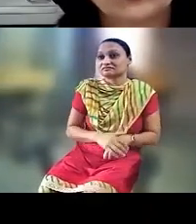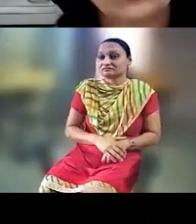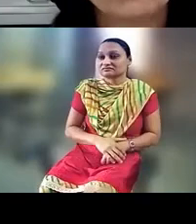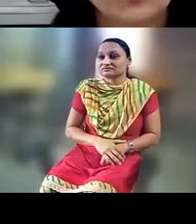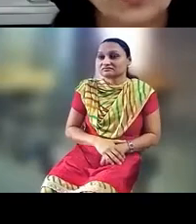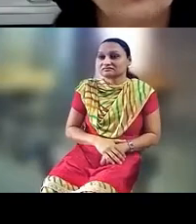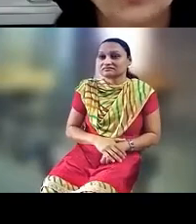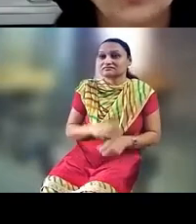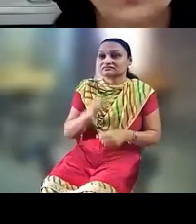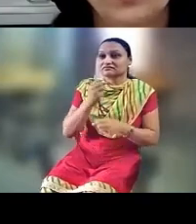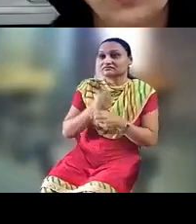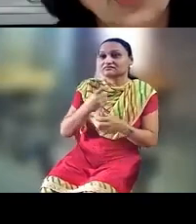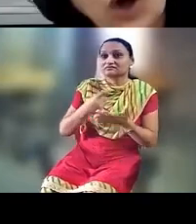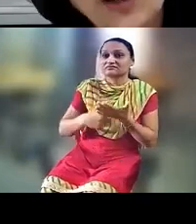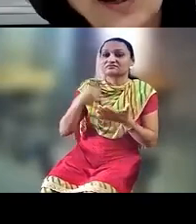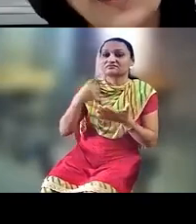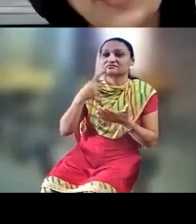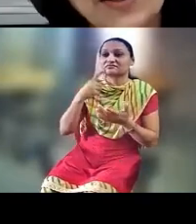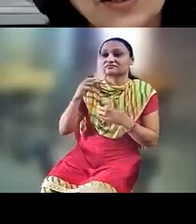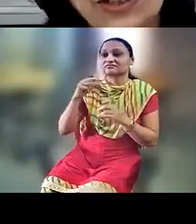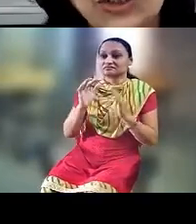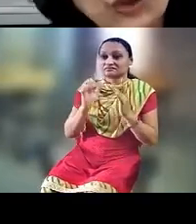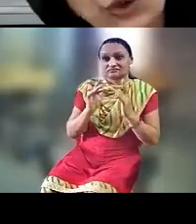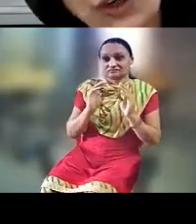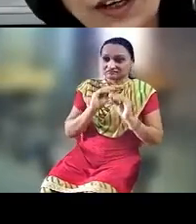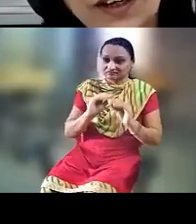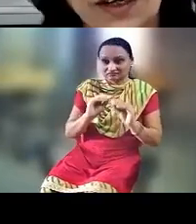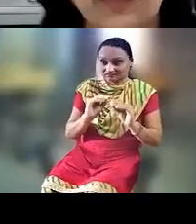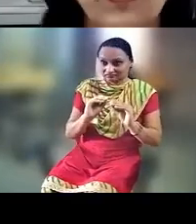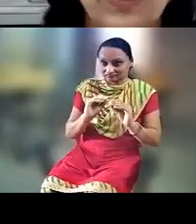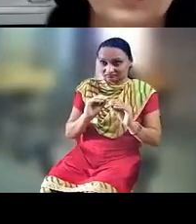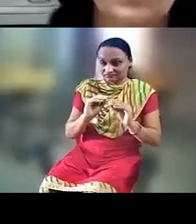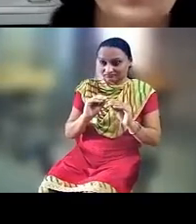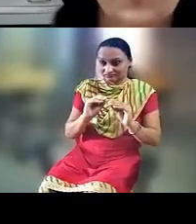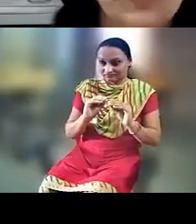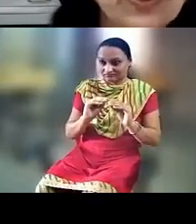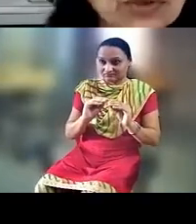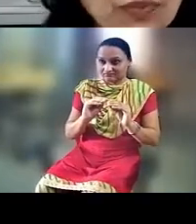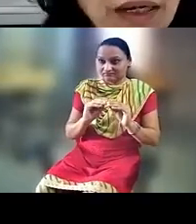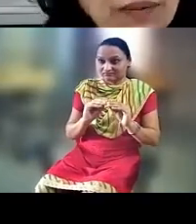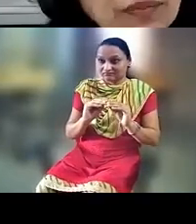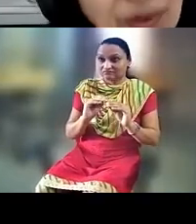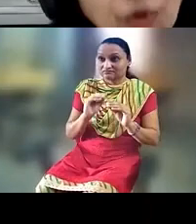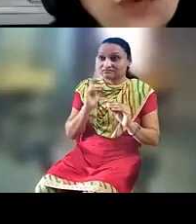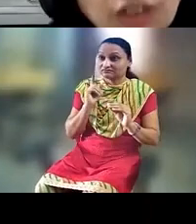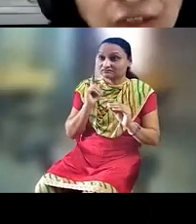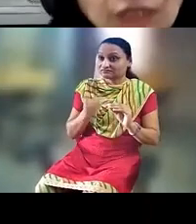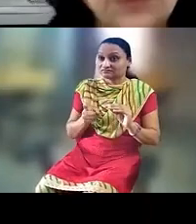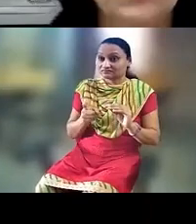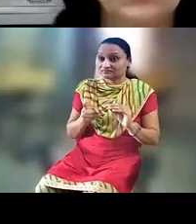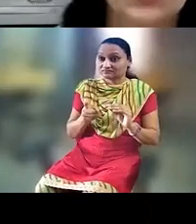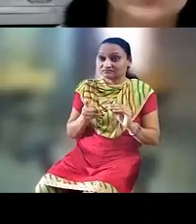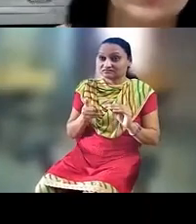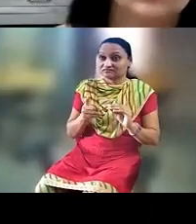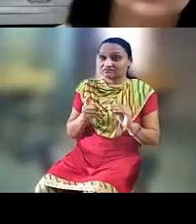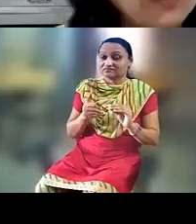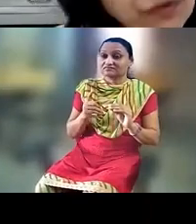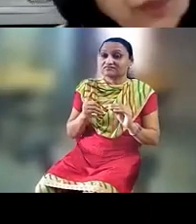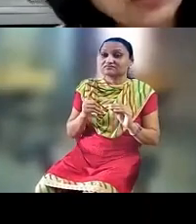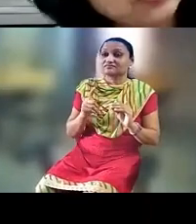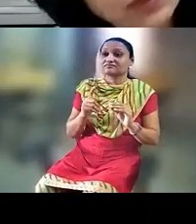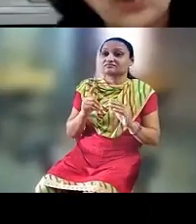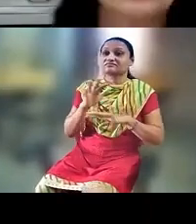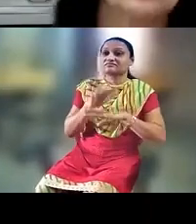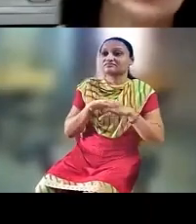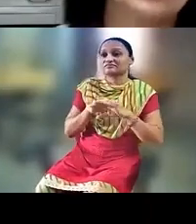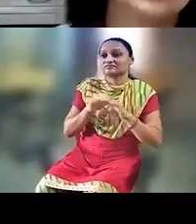को हमने ऑनलाइन टीचिंग शुरू कर दी थी, पर उसमें हम सबको वर्कशीट्स भी भेज रहे थे, पर फिर